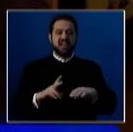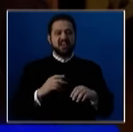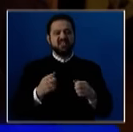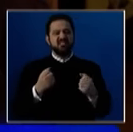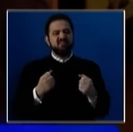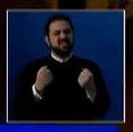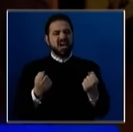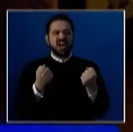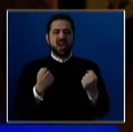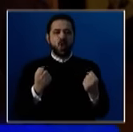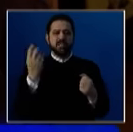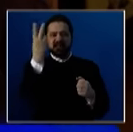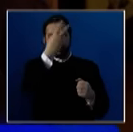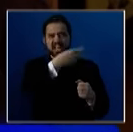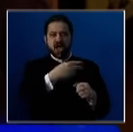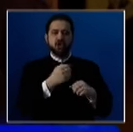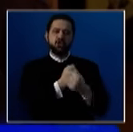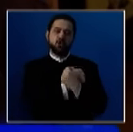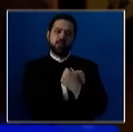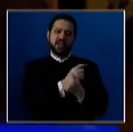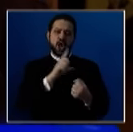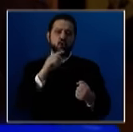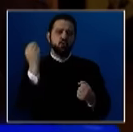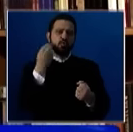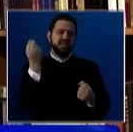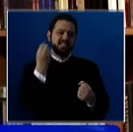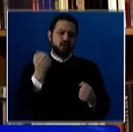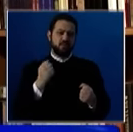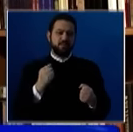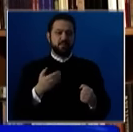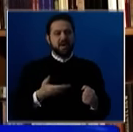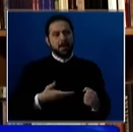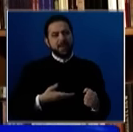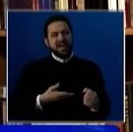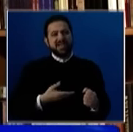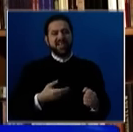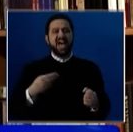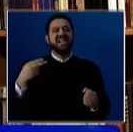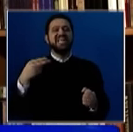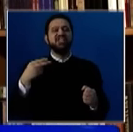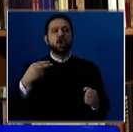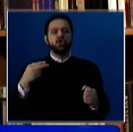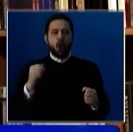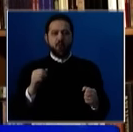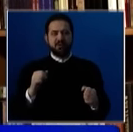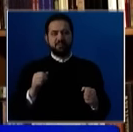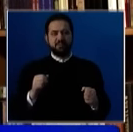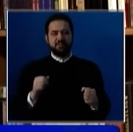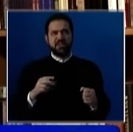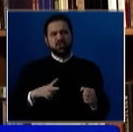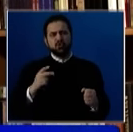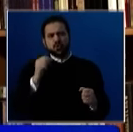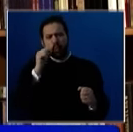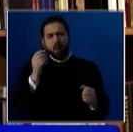greu să înțelegi iubirea Lui Dumnezeu. Foarte greu, dacă nu chiar imposibil. Părinte Protosinghel, sunt mulți oameni care își